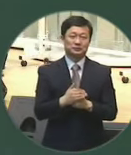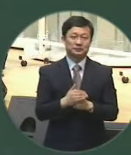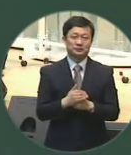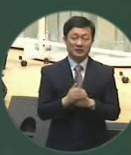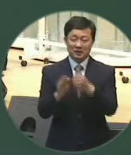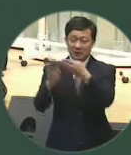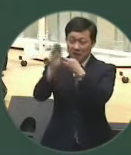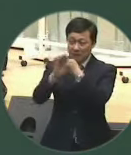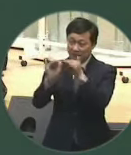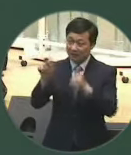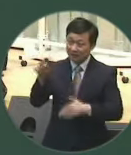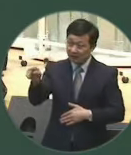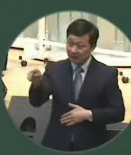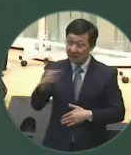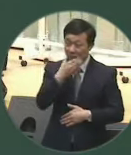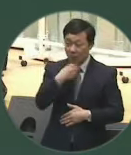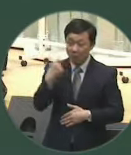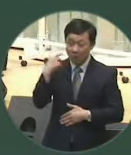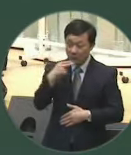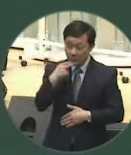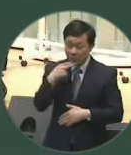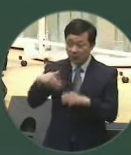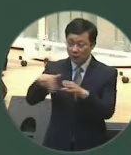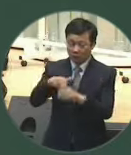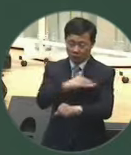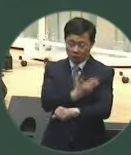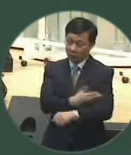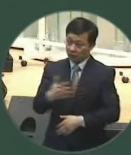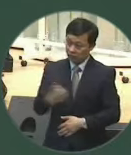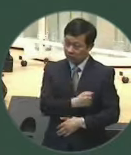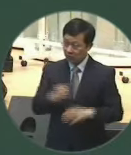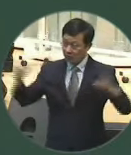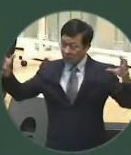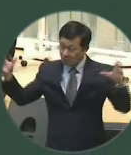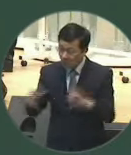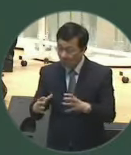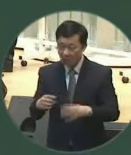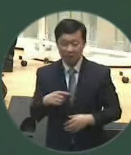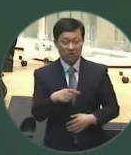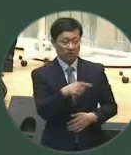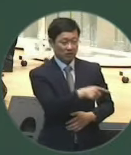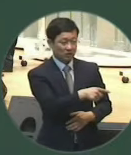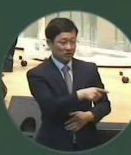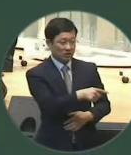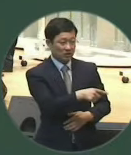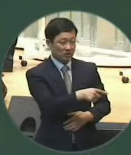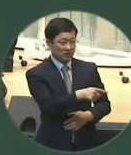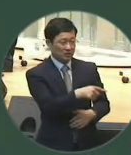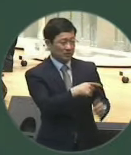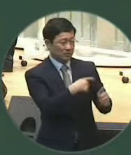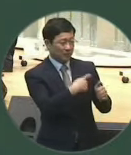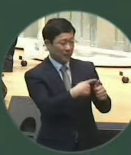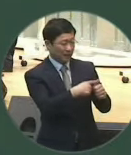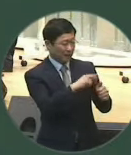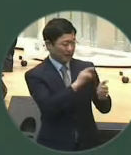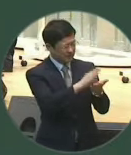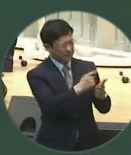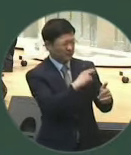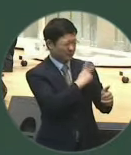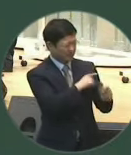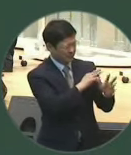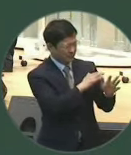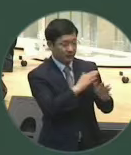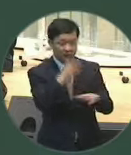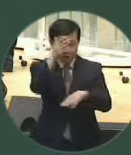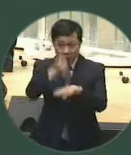바리새 교회가 복음 없이 교권으로 엉망으로 모여졌는데 후대는 2000년 재앙을